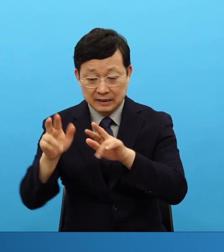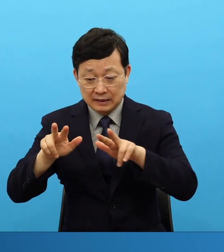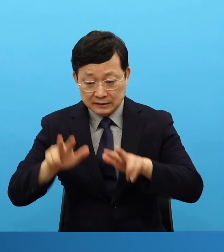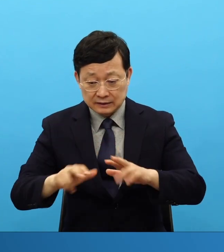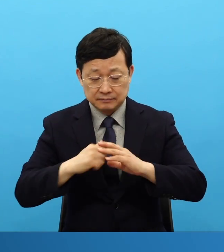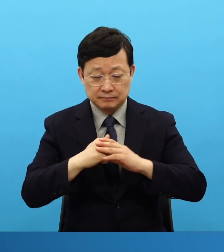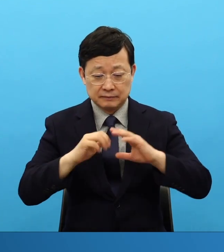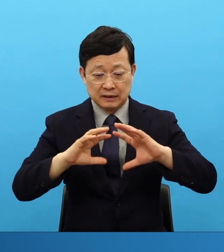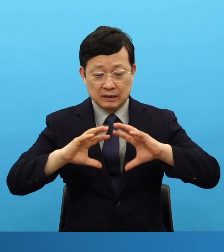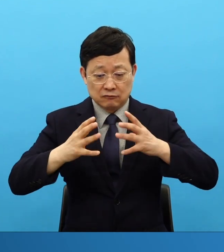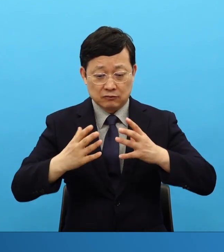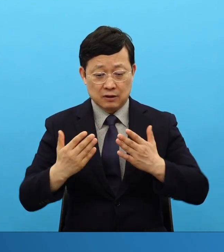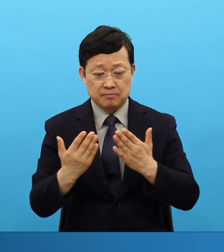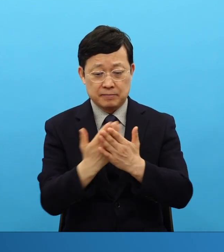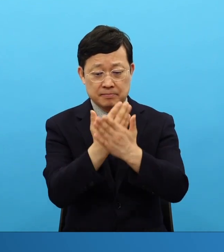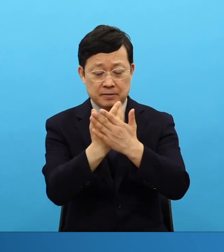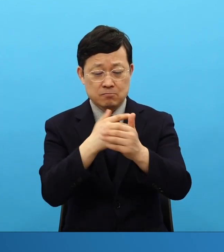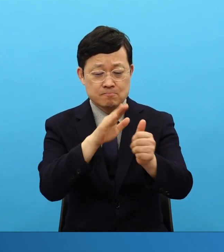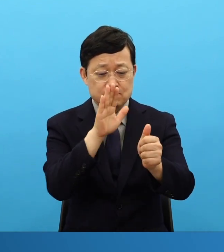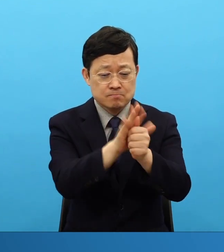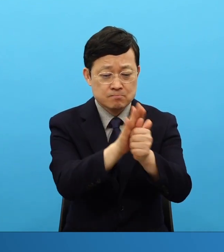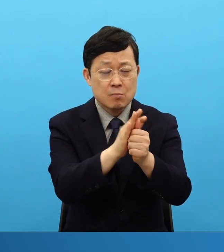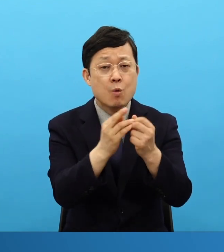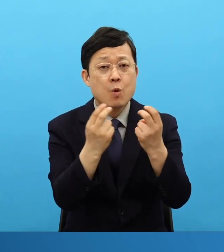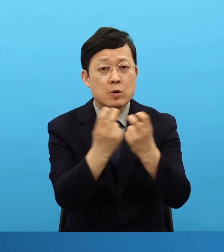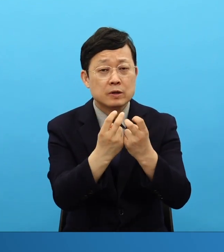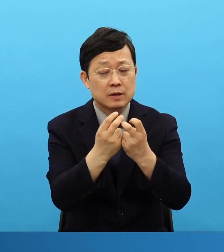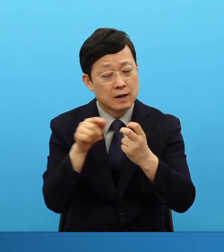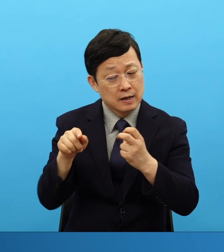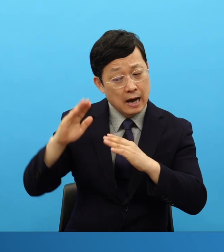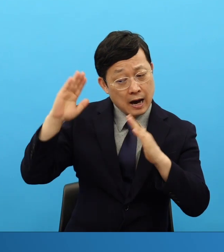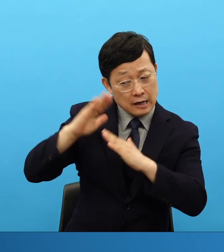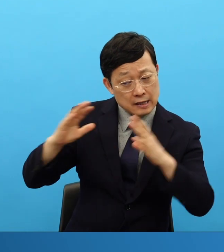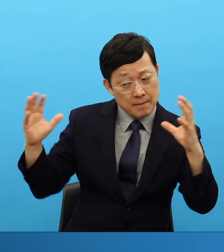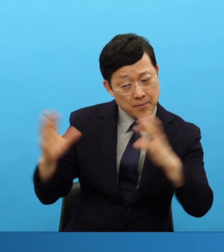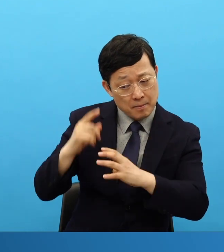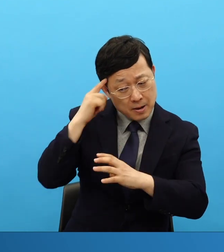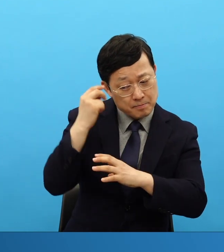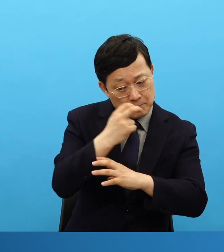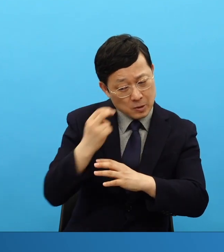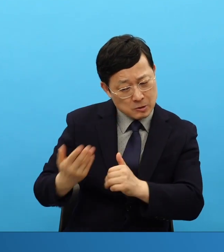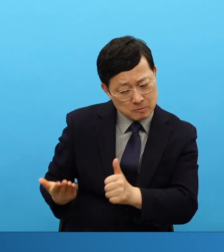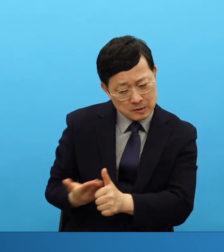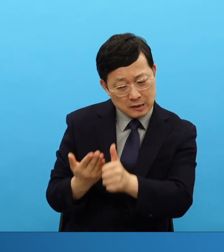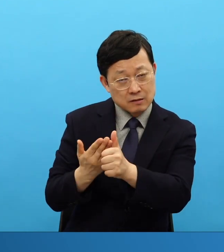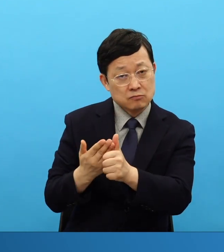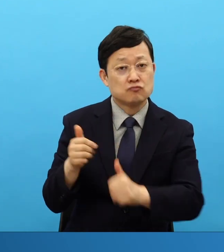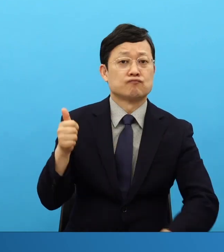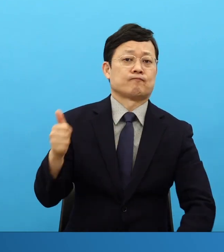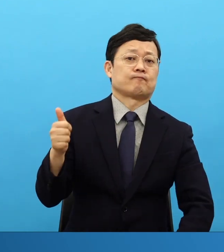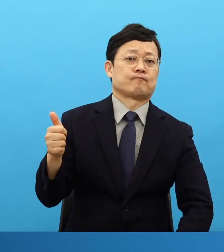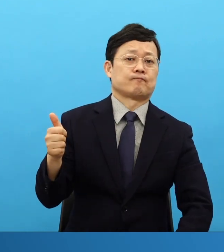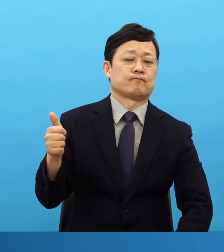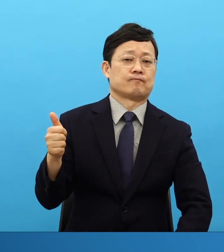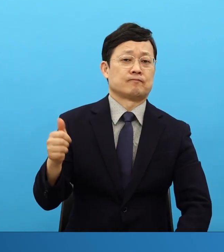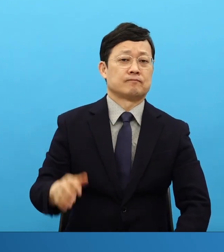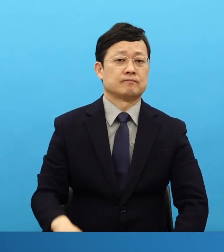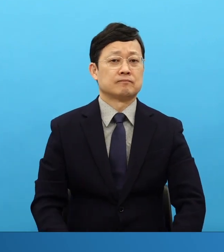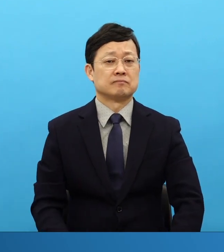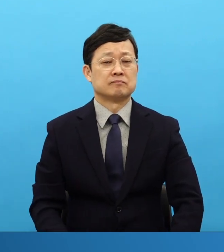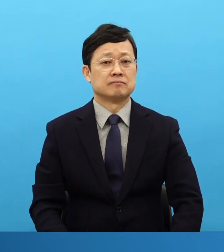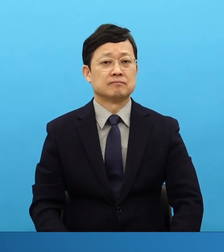인재를 키우는 거다. And so how can we save and restore this nation? It is to raise up the gifted and talented individuals. 창고에서